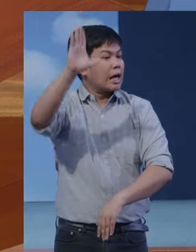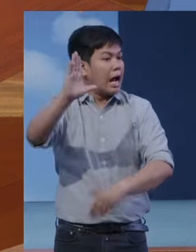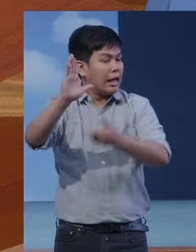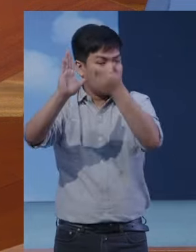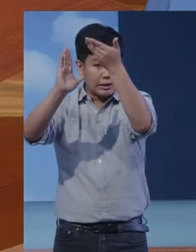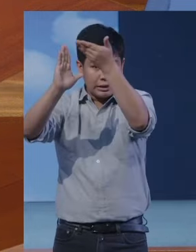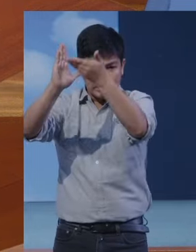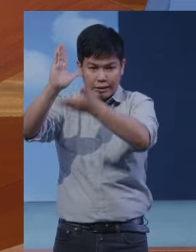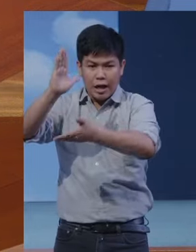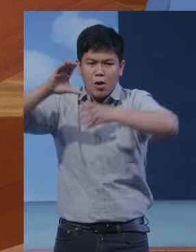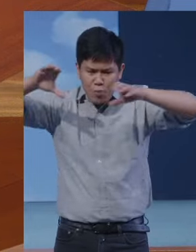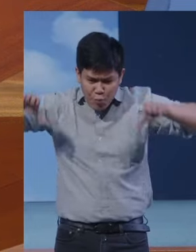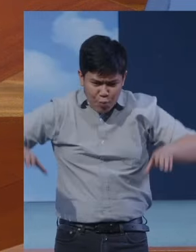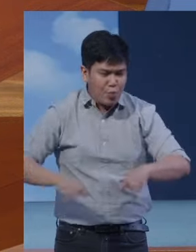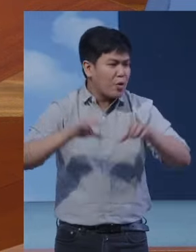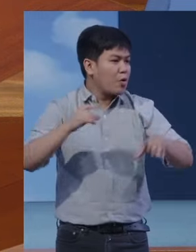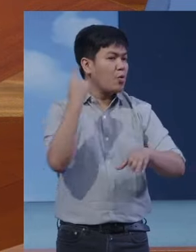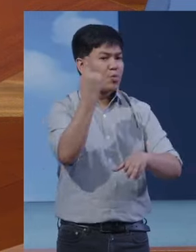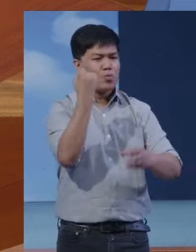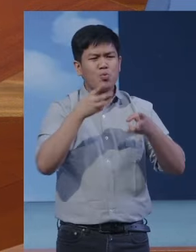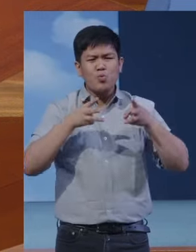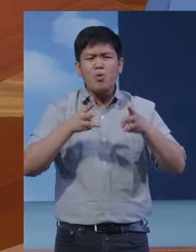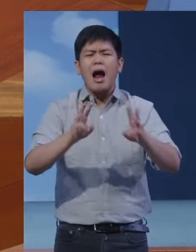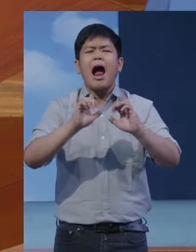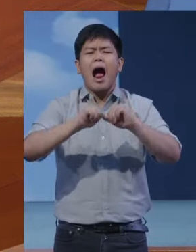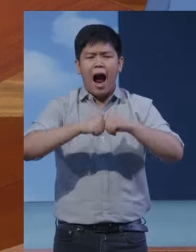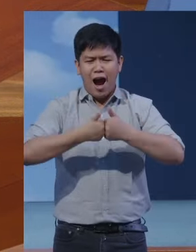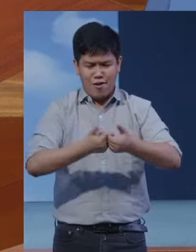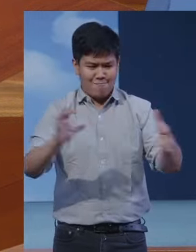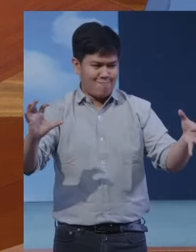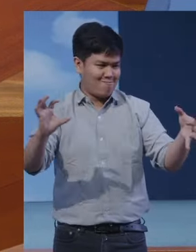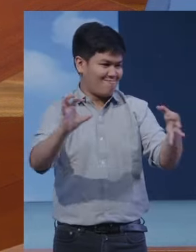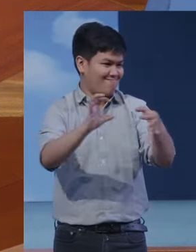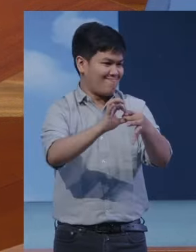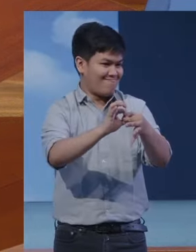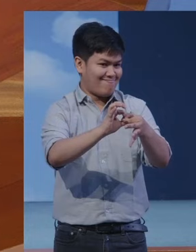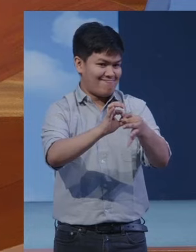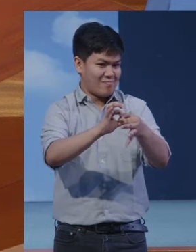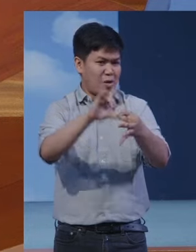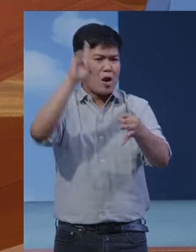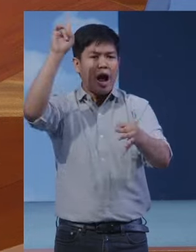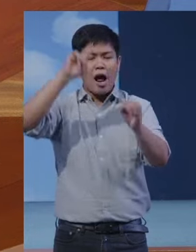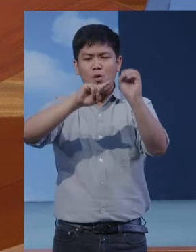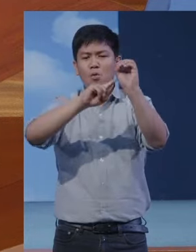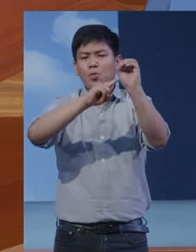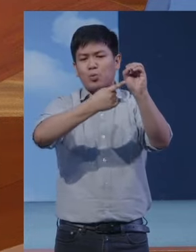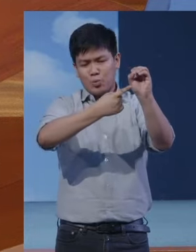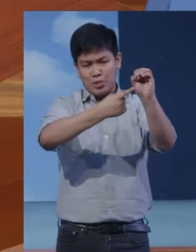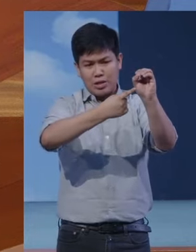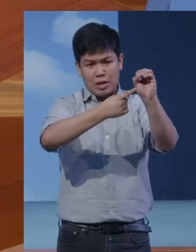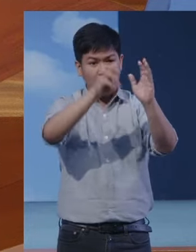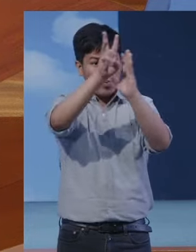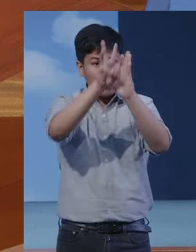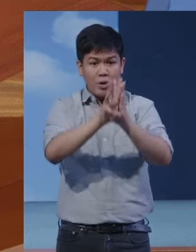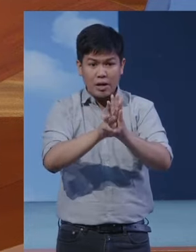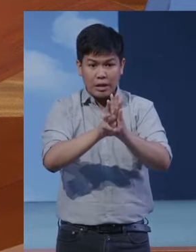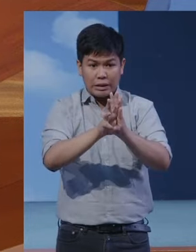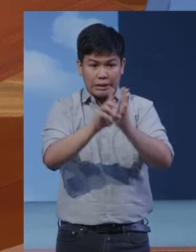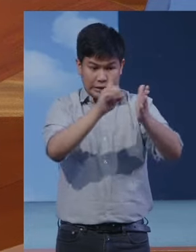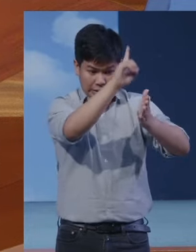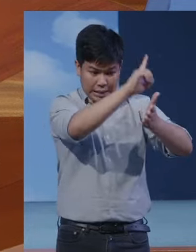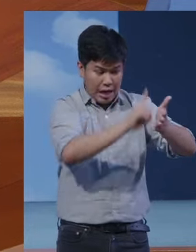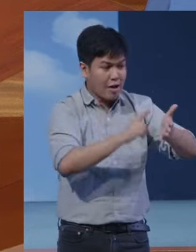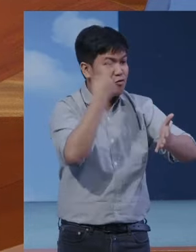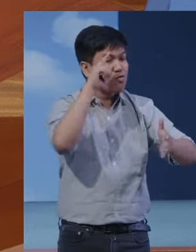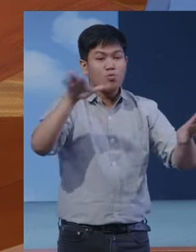ay gumagawa palagi ng paraan upang ang kanyang orihinal na kalooban at disenyo para